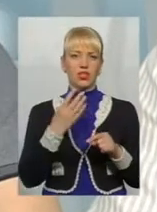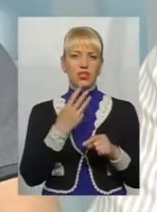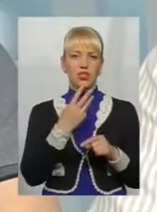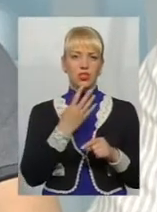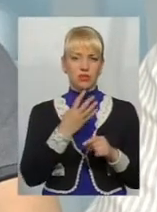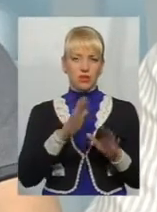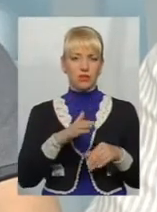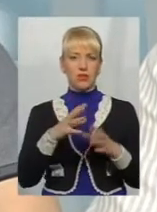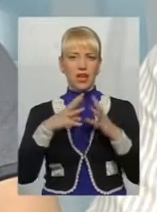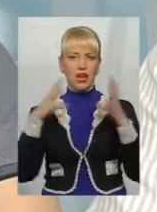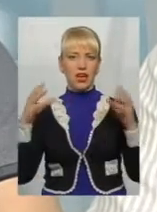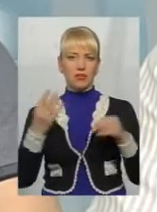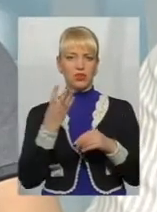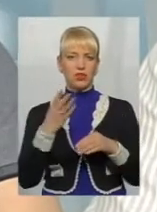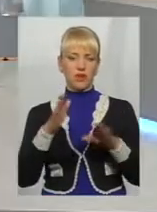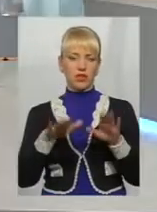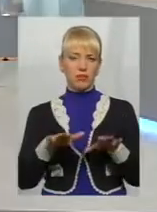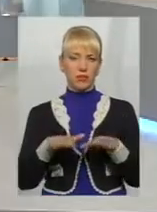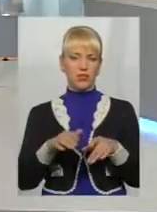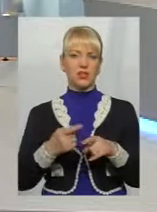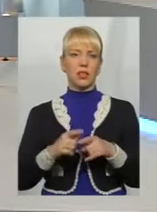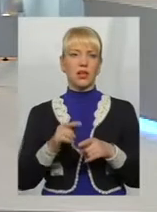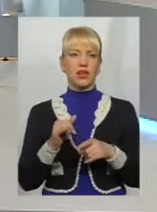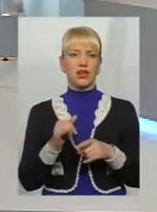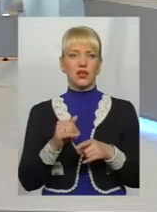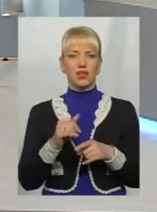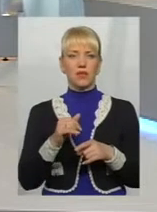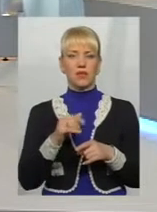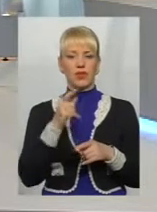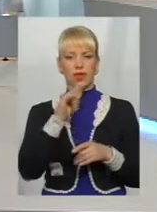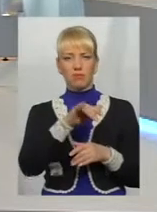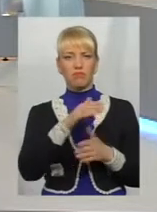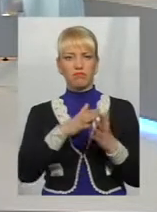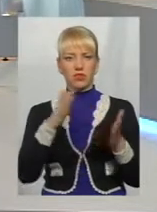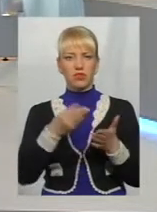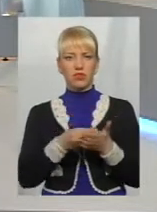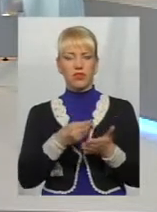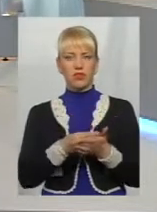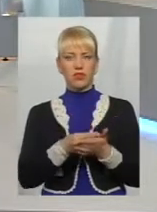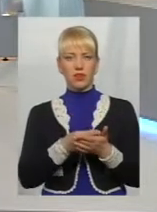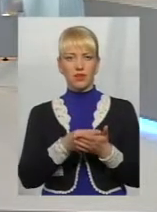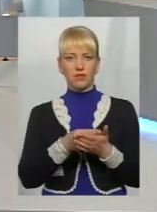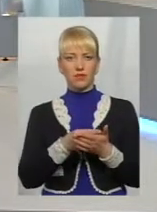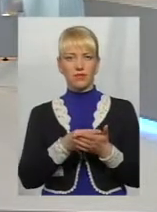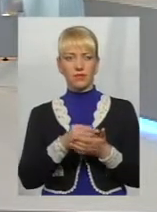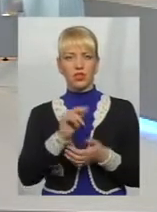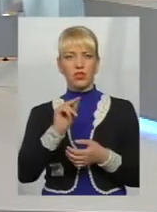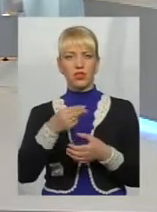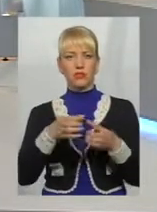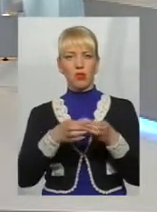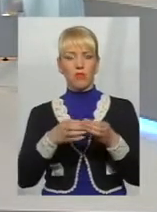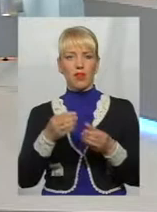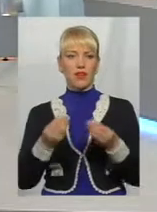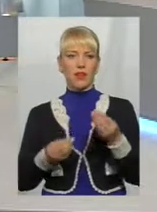місце, ігровий від спорту. В нього фінансування більше, ніж командна гра